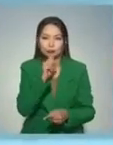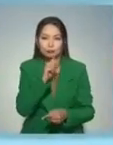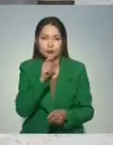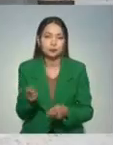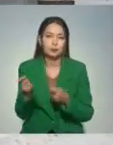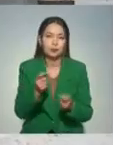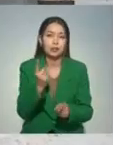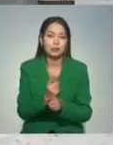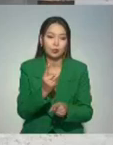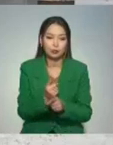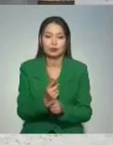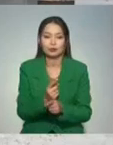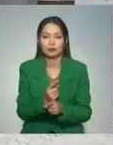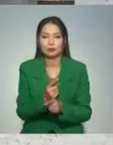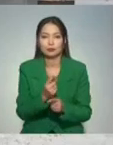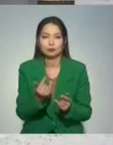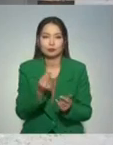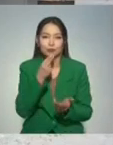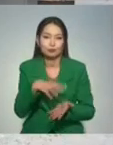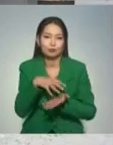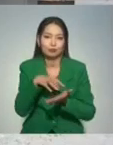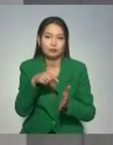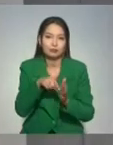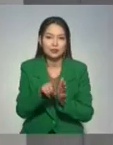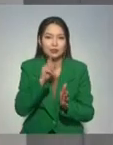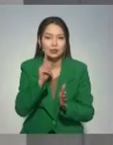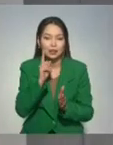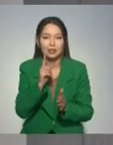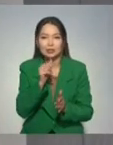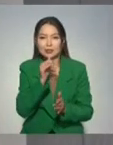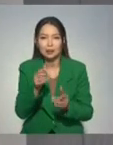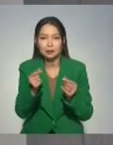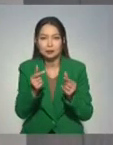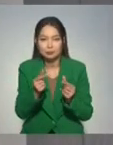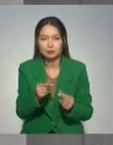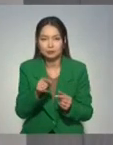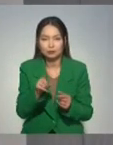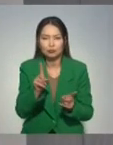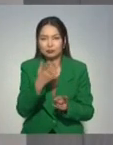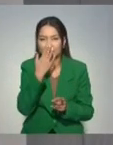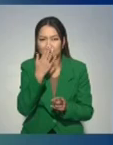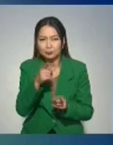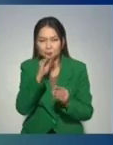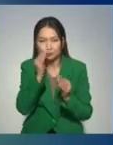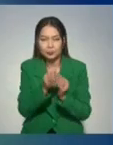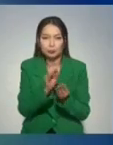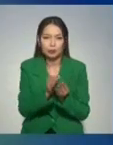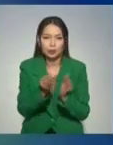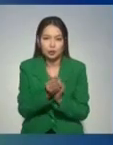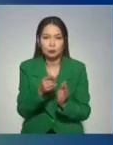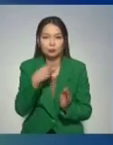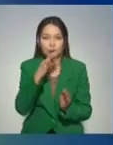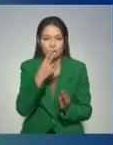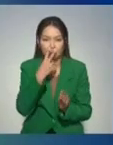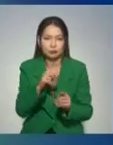запрещенные гостинцы. Вещество серо-зеленого цвета со специфическим запахом спрятала в пирожное, но полицейские посылку перехватили.